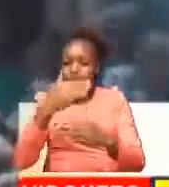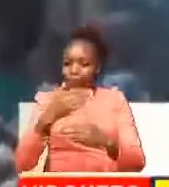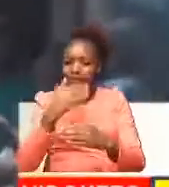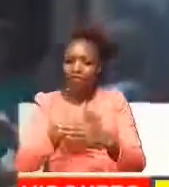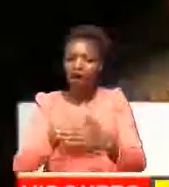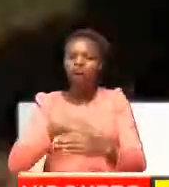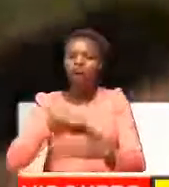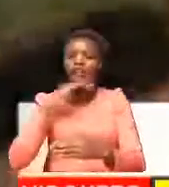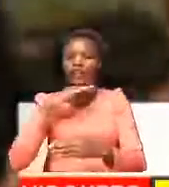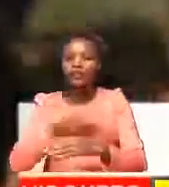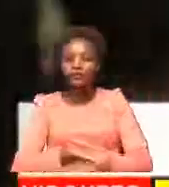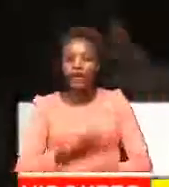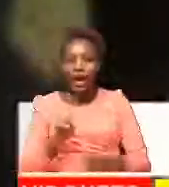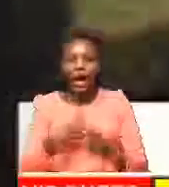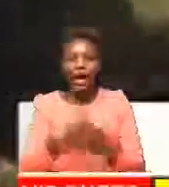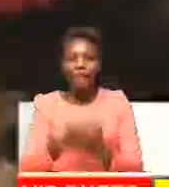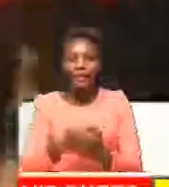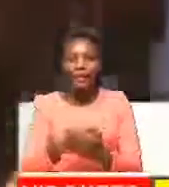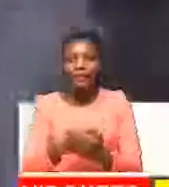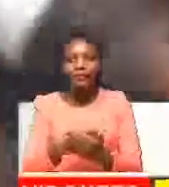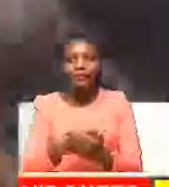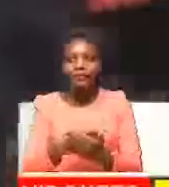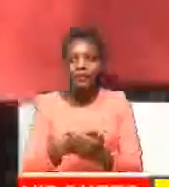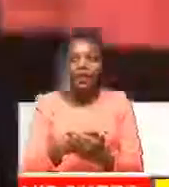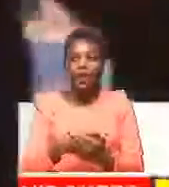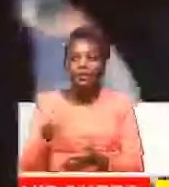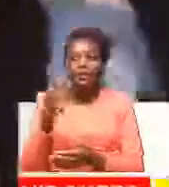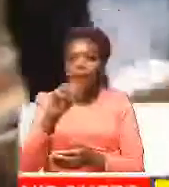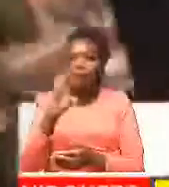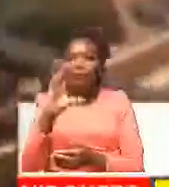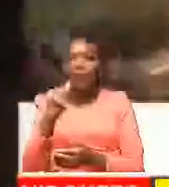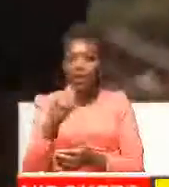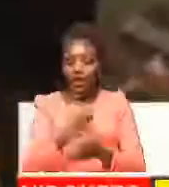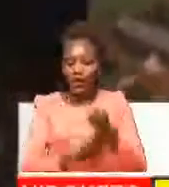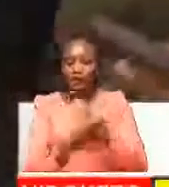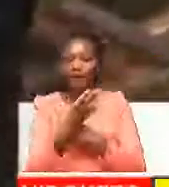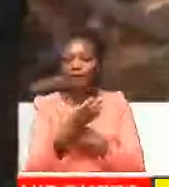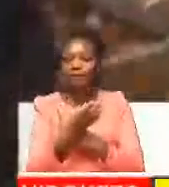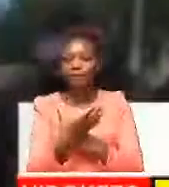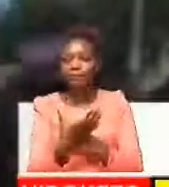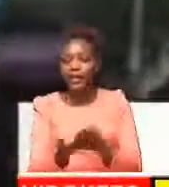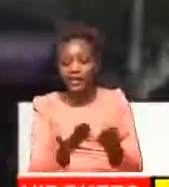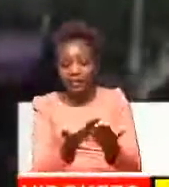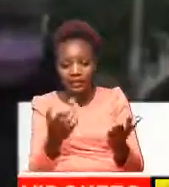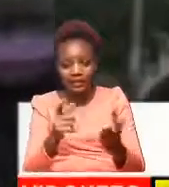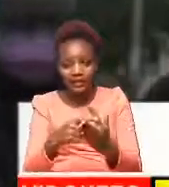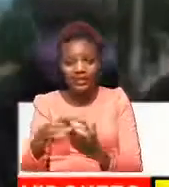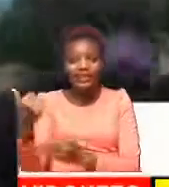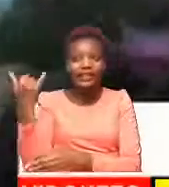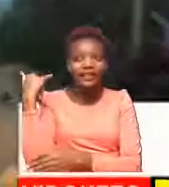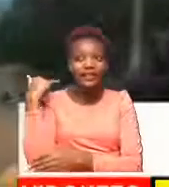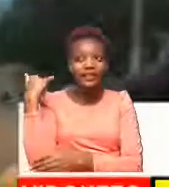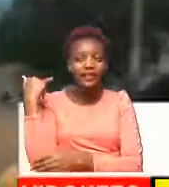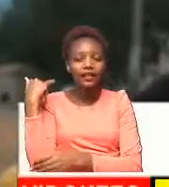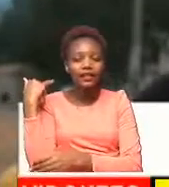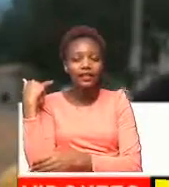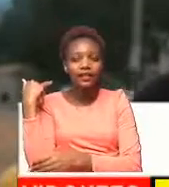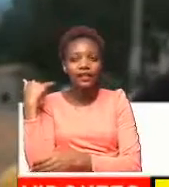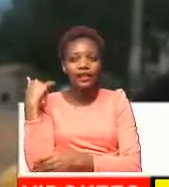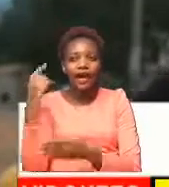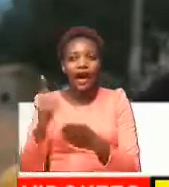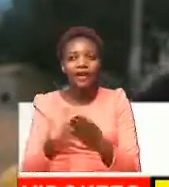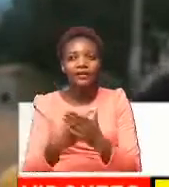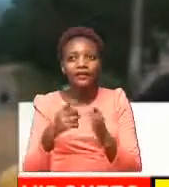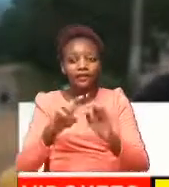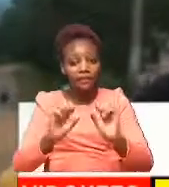uhai wake. Ibrahim Osiako ni alikuwa mwakilishi wadi si Nyereri. Mambo haya yameanza jana na